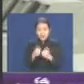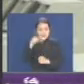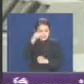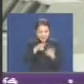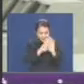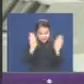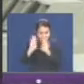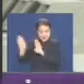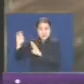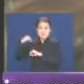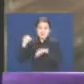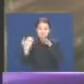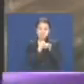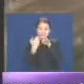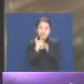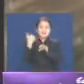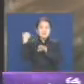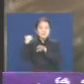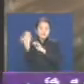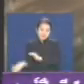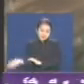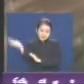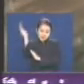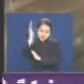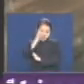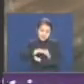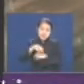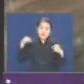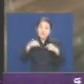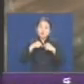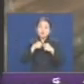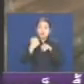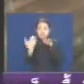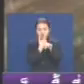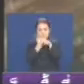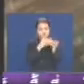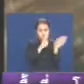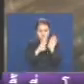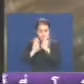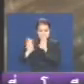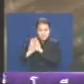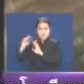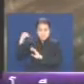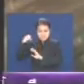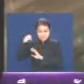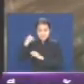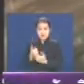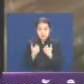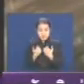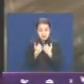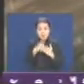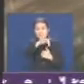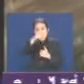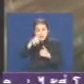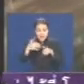างในหลายเส้นทางค่ะตลอดทั้งวันที่ผ่านมาค่ะได้มีการปิดเส้นทางการจราจรเพิ่มมากขึ้นนะคะในขณะที่ในบางเส้น